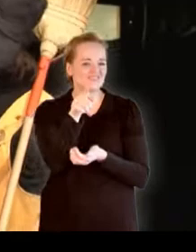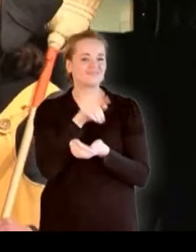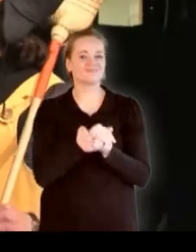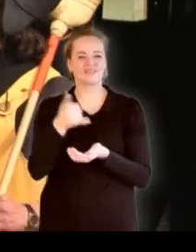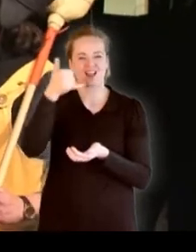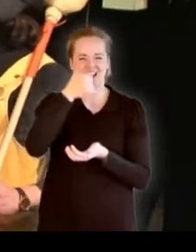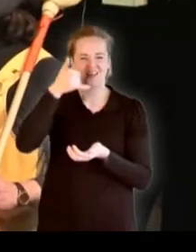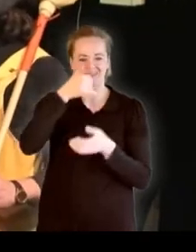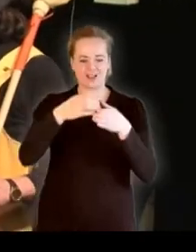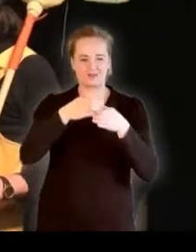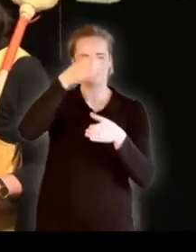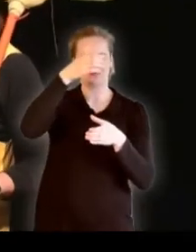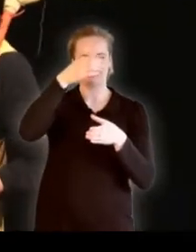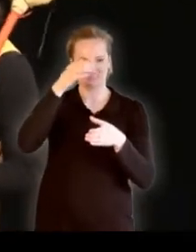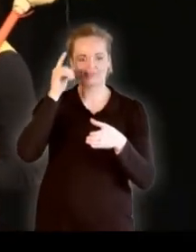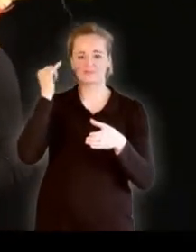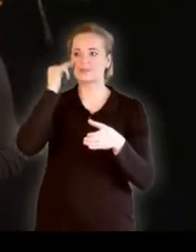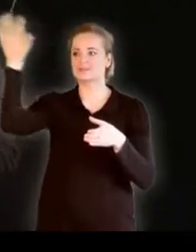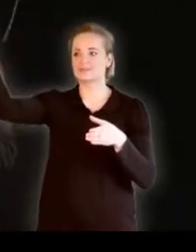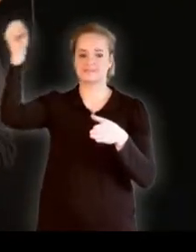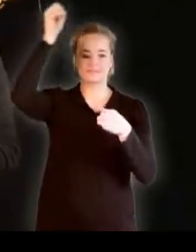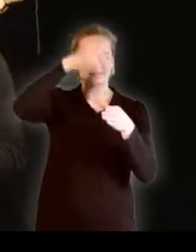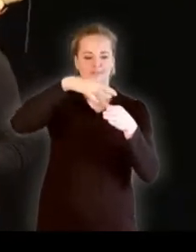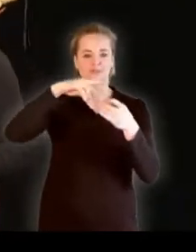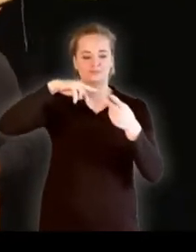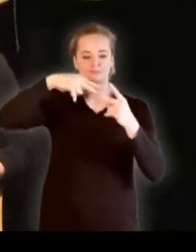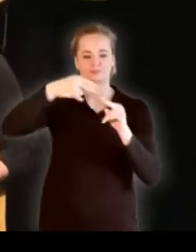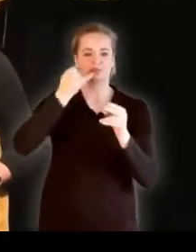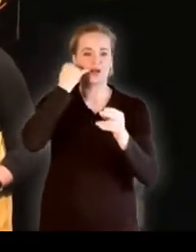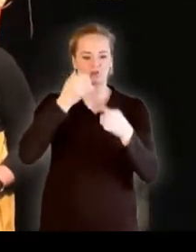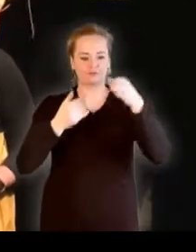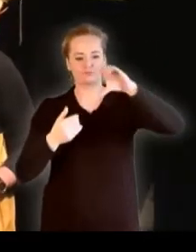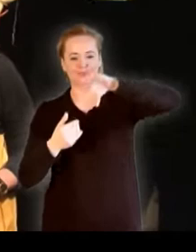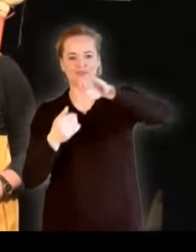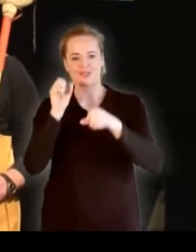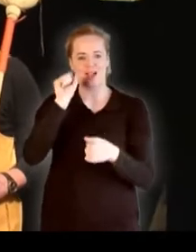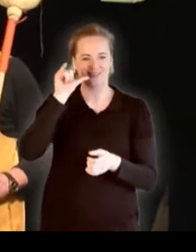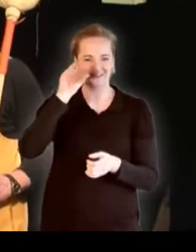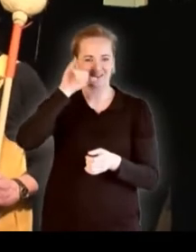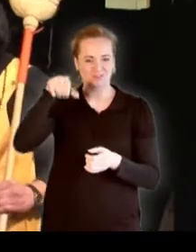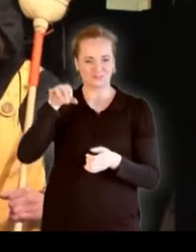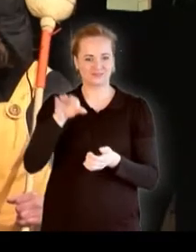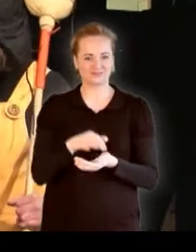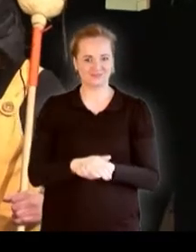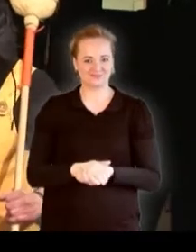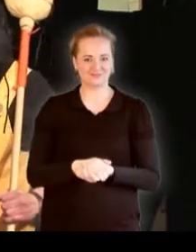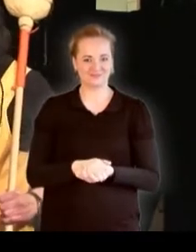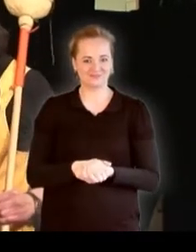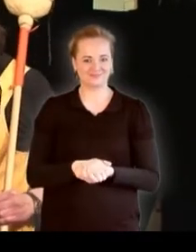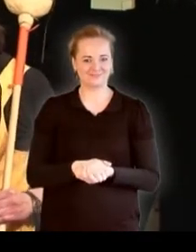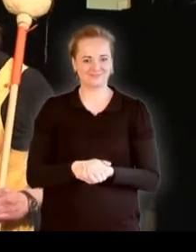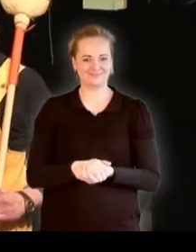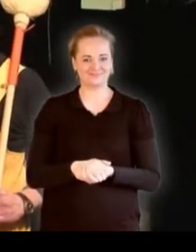kad raudona šviesa pagrobė žuvelėms nudažyti centrinėme parke. Tarp